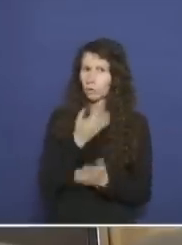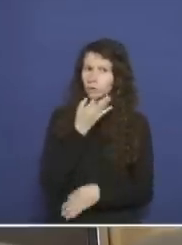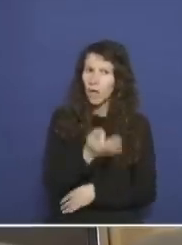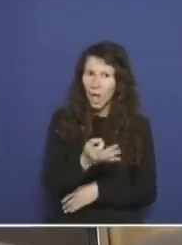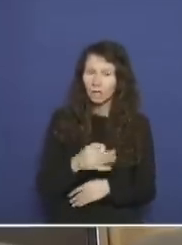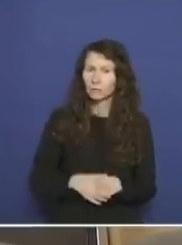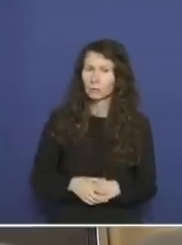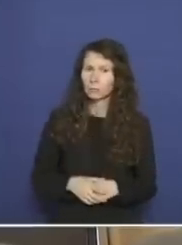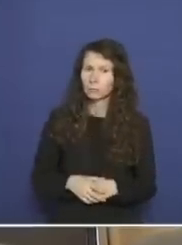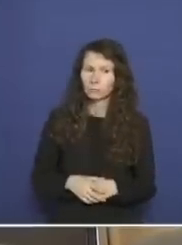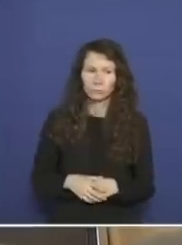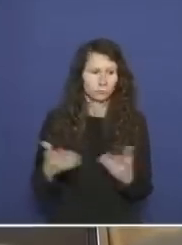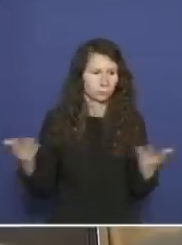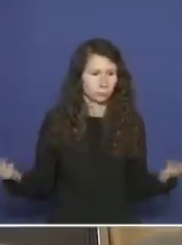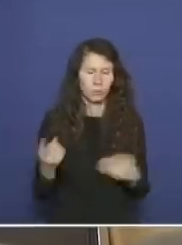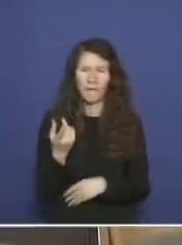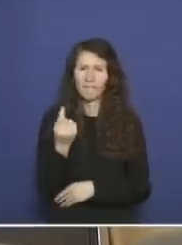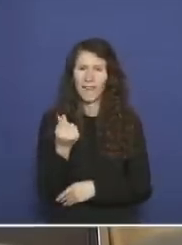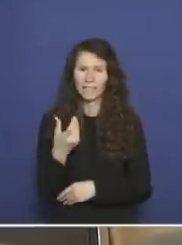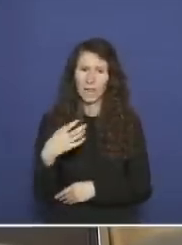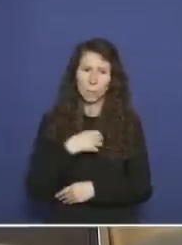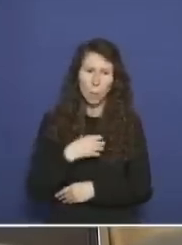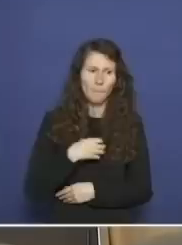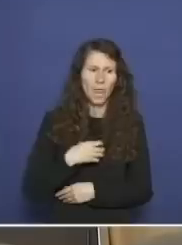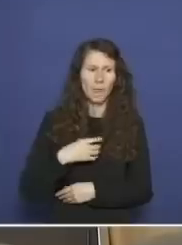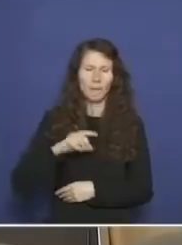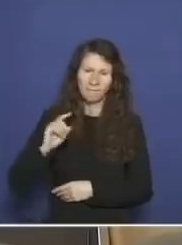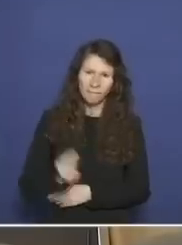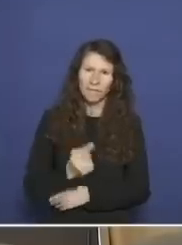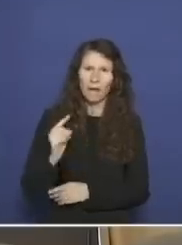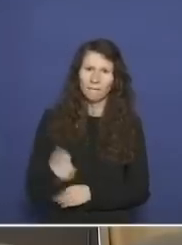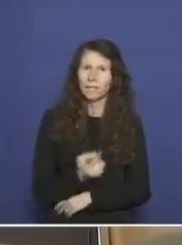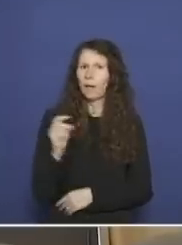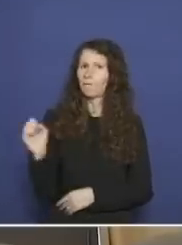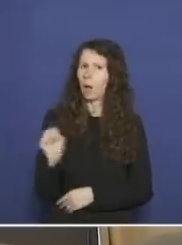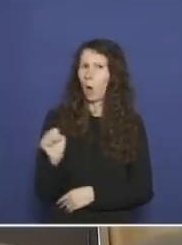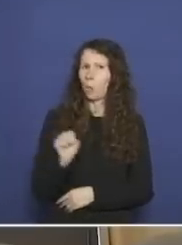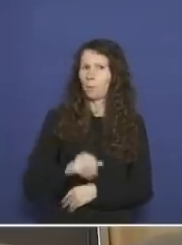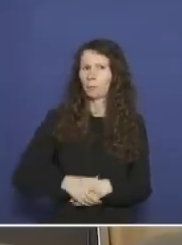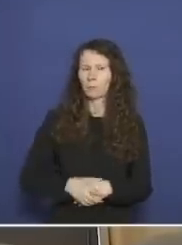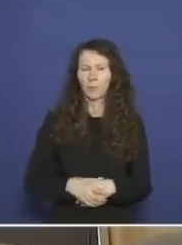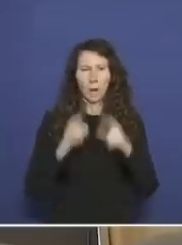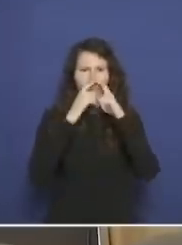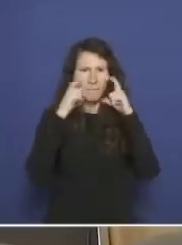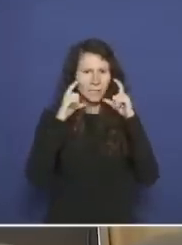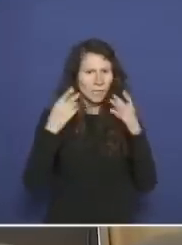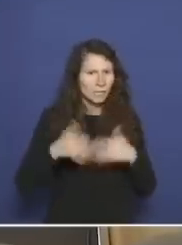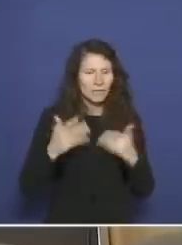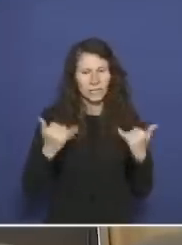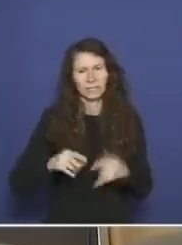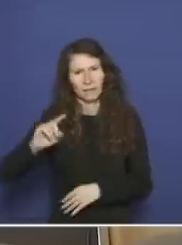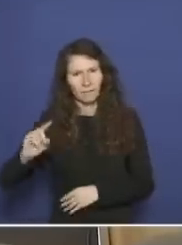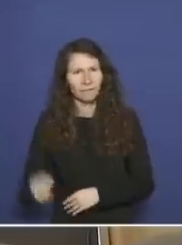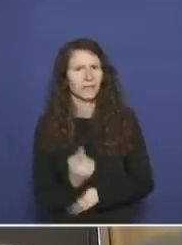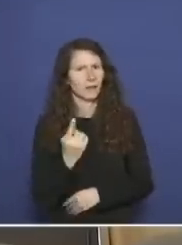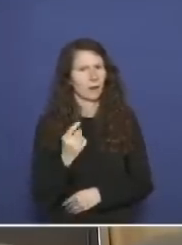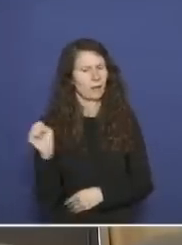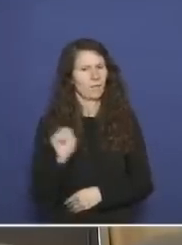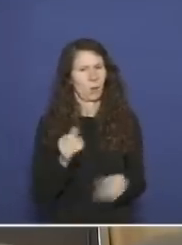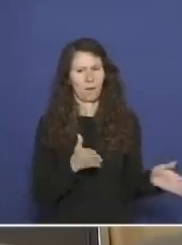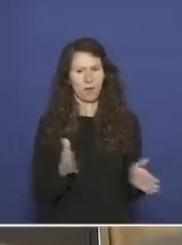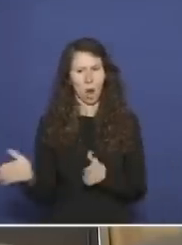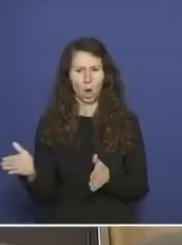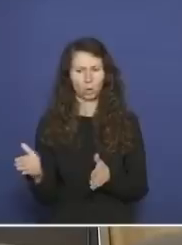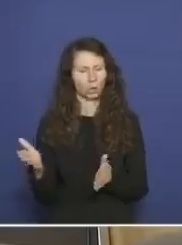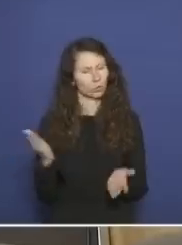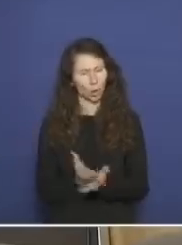diese finanzielle Probleme gibt. Also eben auch bei den Masken gab es das, aber auch jetzt. Also warum haben Sie die Verordnung nicht vom